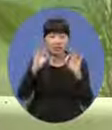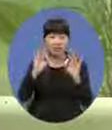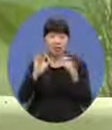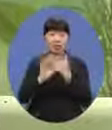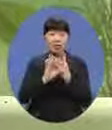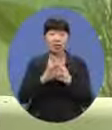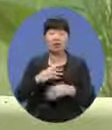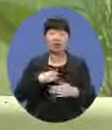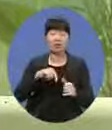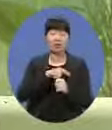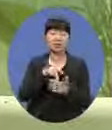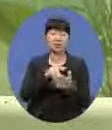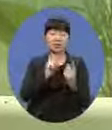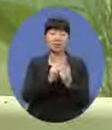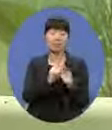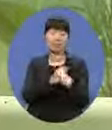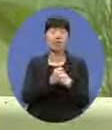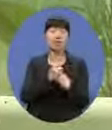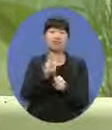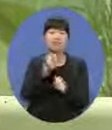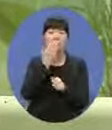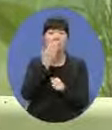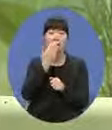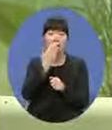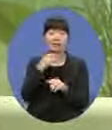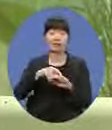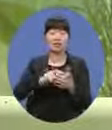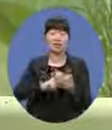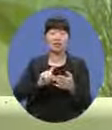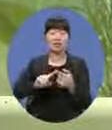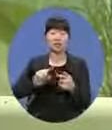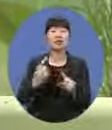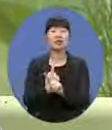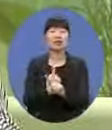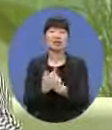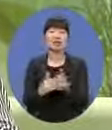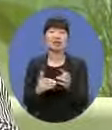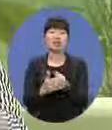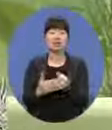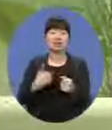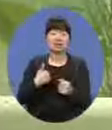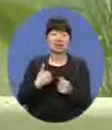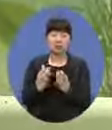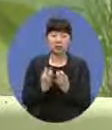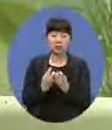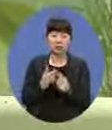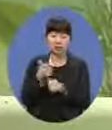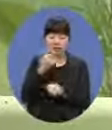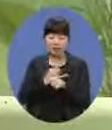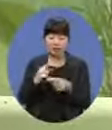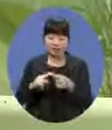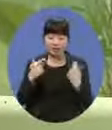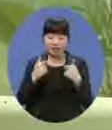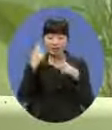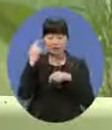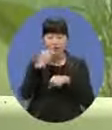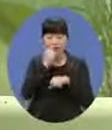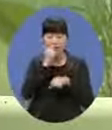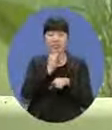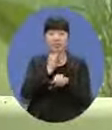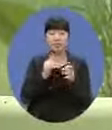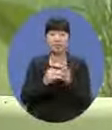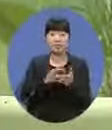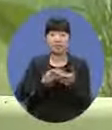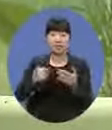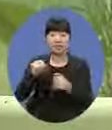위기 상황을 딱 직면했을 때 그거를 이겨내는 그 마음 자체가 완전 다르잖아요 내가 이거를 어떻게 극복할지 항상 생각했는데